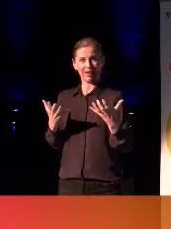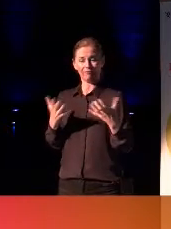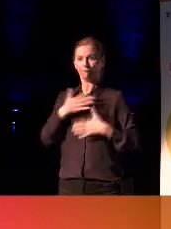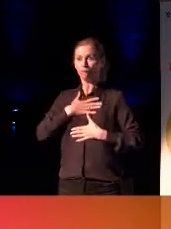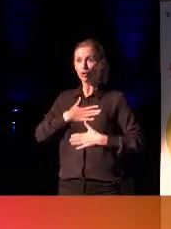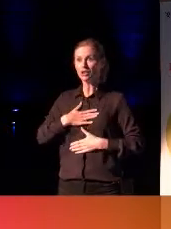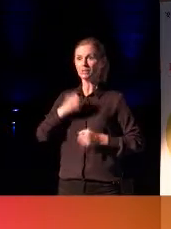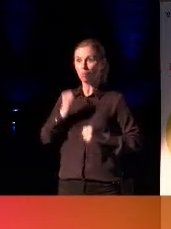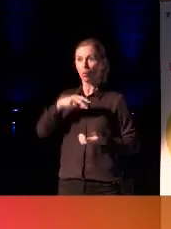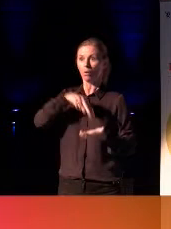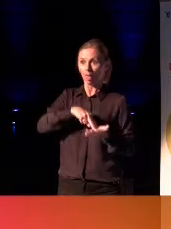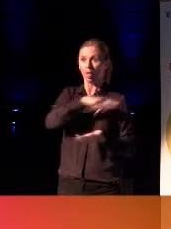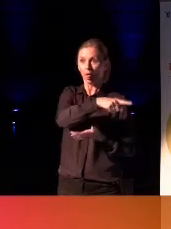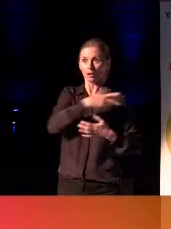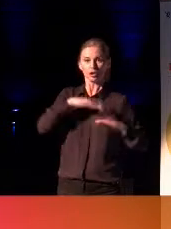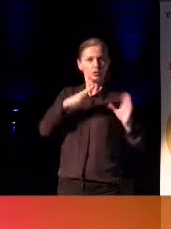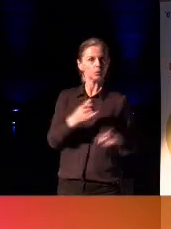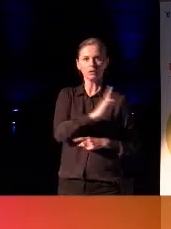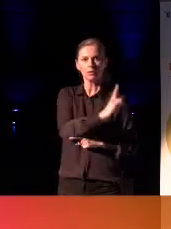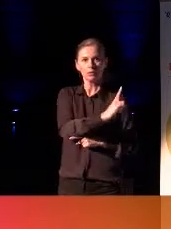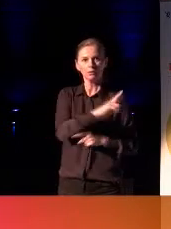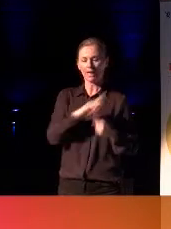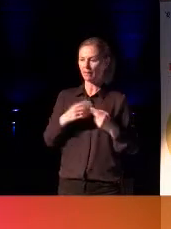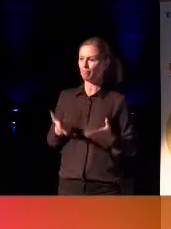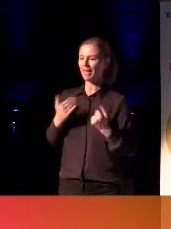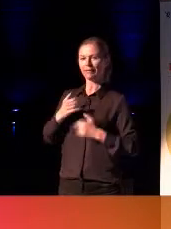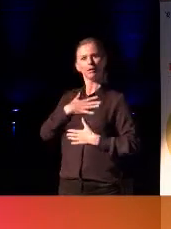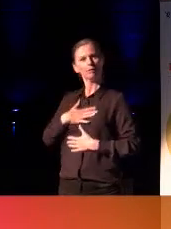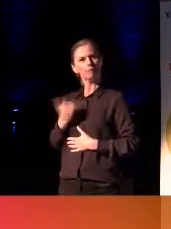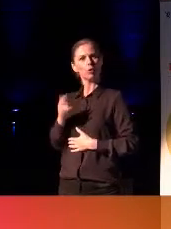fysisk sted. Og det lettere, og det gjør det bedre for